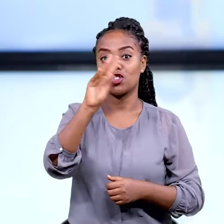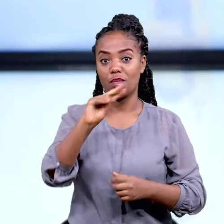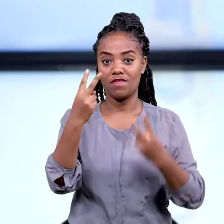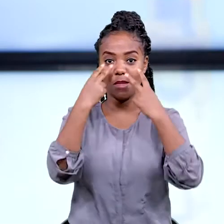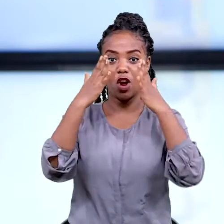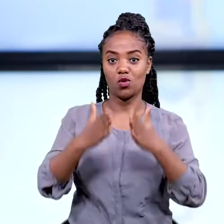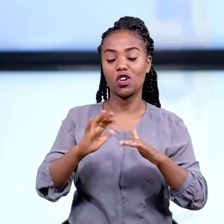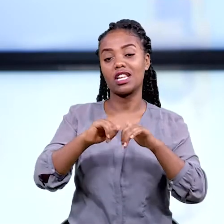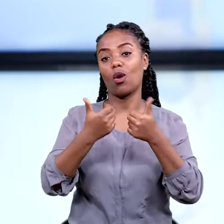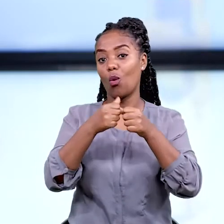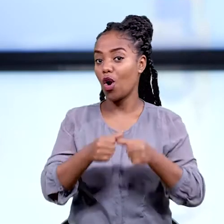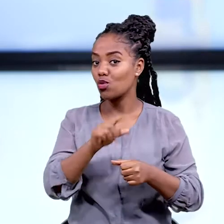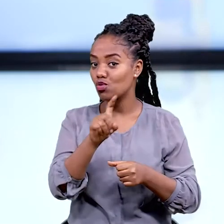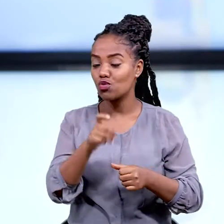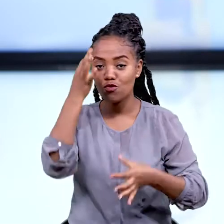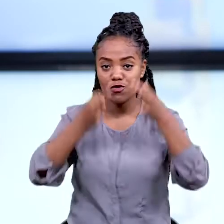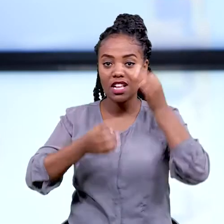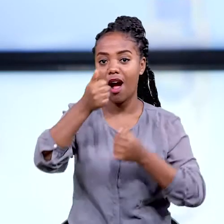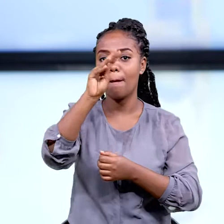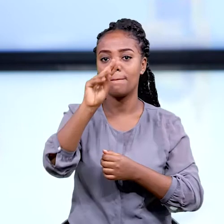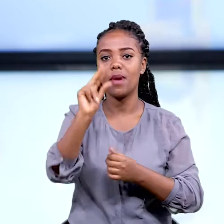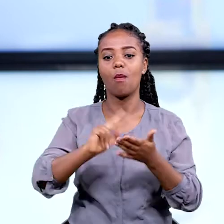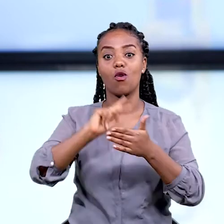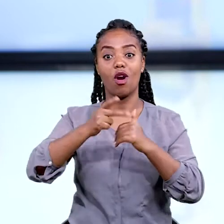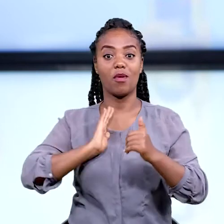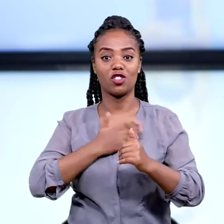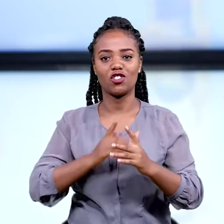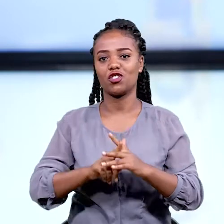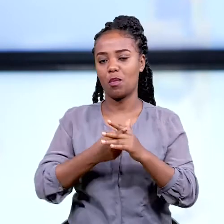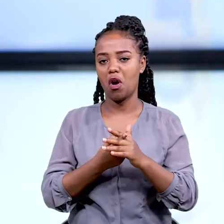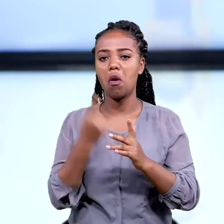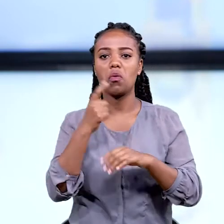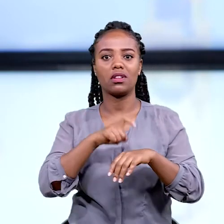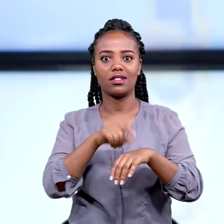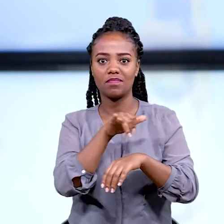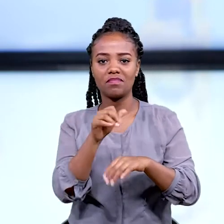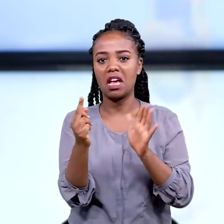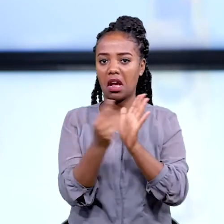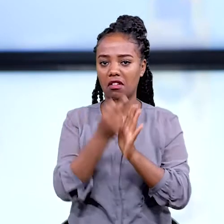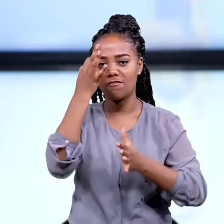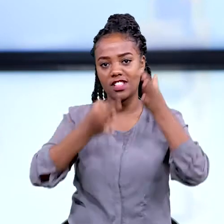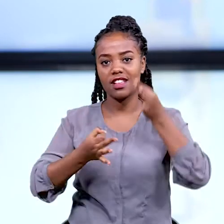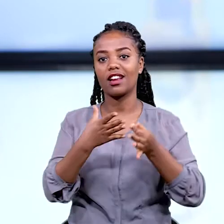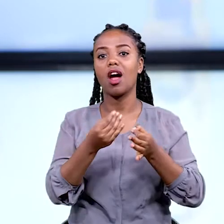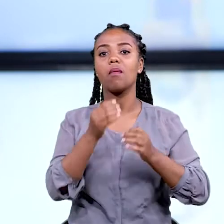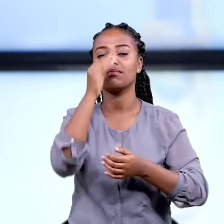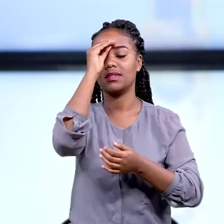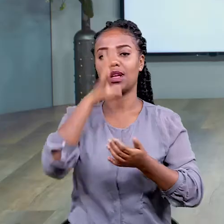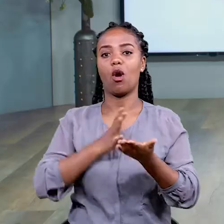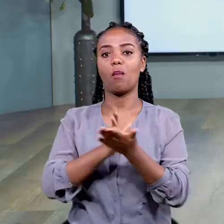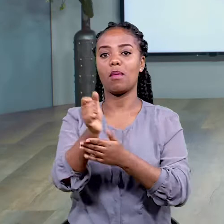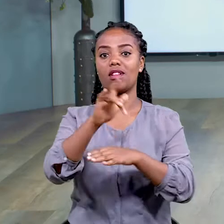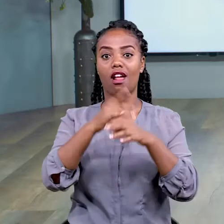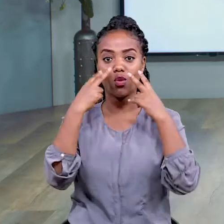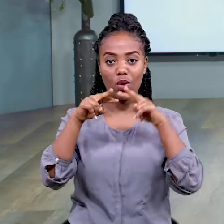አሻም አሻም ተመልካቾቻችን እንደምን ቆያችሁ? የፍትህ አምባ ፕሮግራማችን ተጀምሯል። እንደወትሮው ሁሉ በህግ በፍትህ እንዲሁም